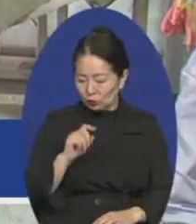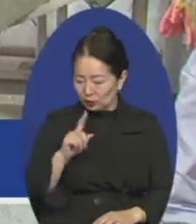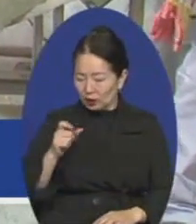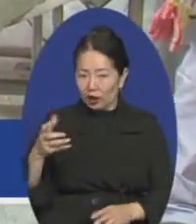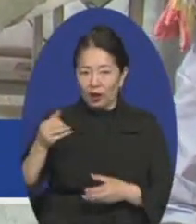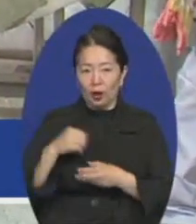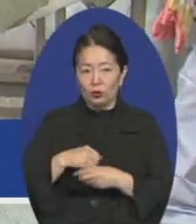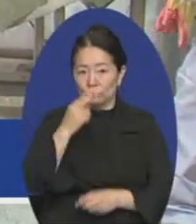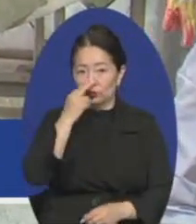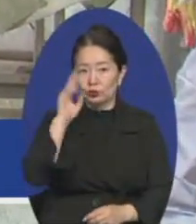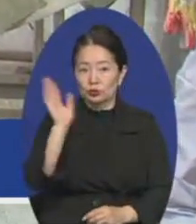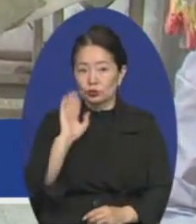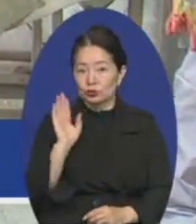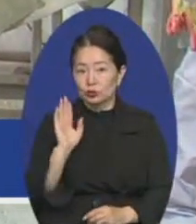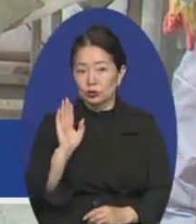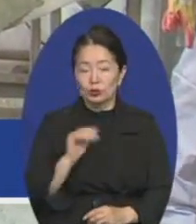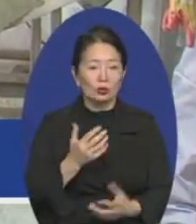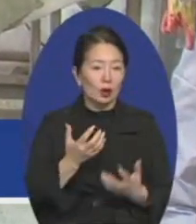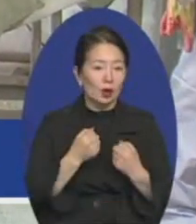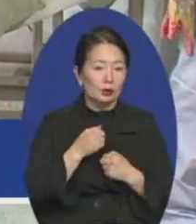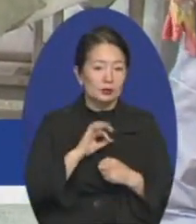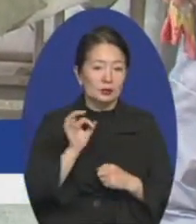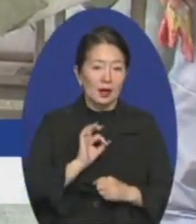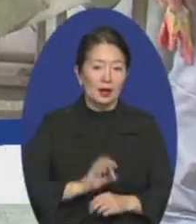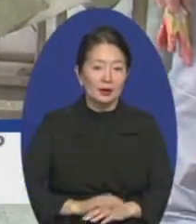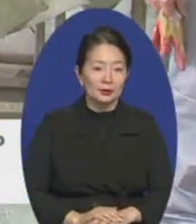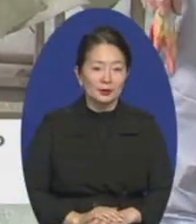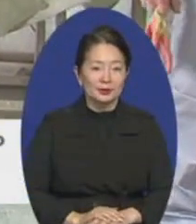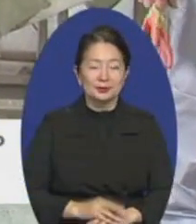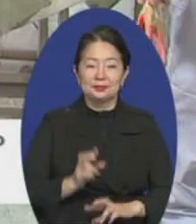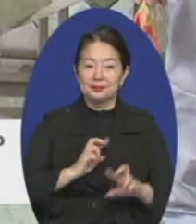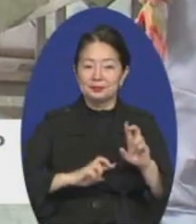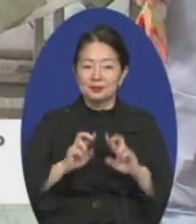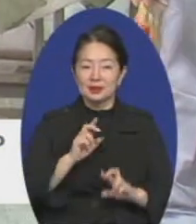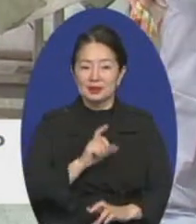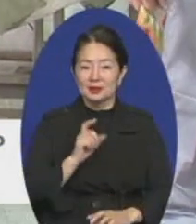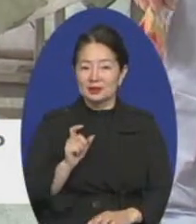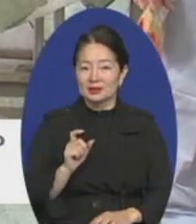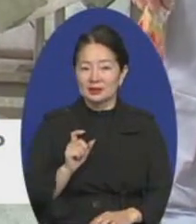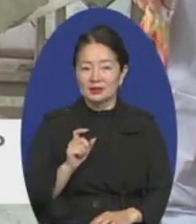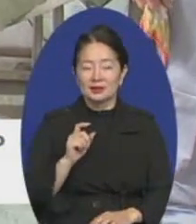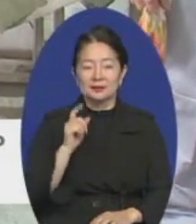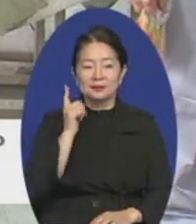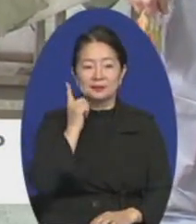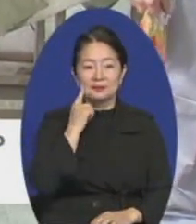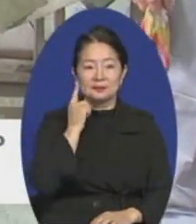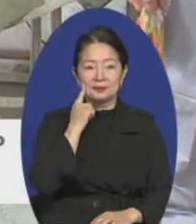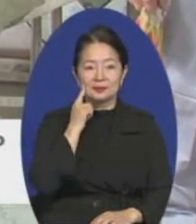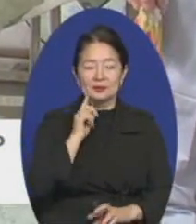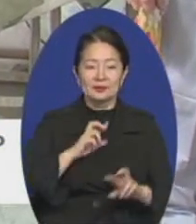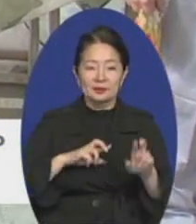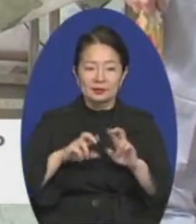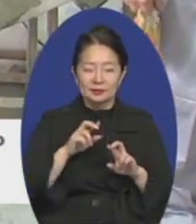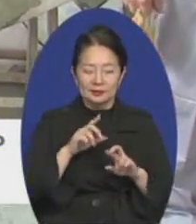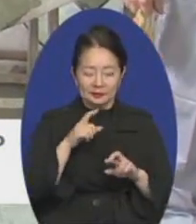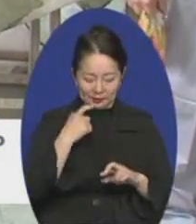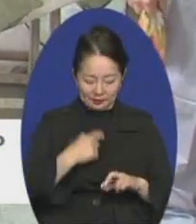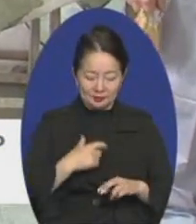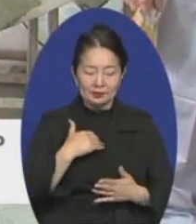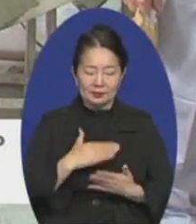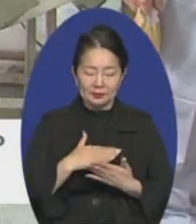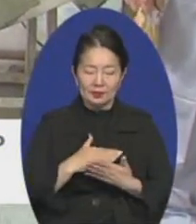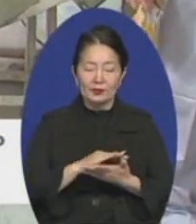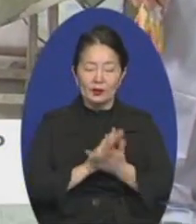ерөөсө хамрагдаж үзээгүй орж авч байгаагүй. Бизнесийн эмгэгтэй бизнес эрхлэгч